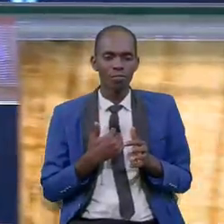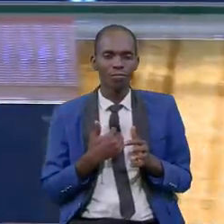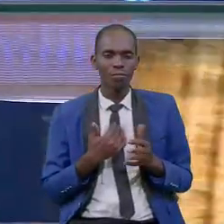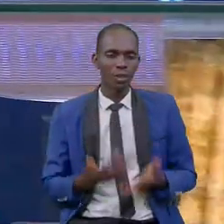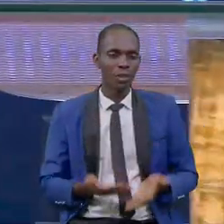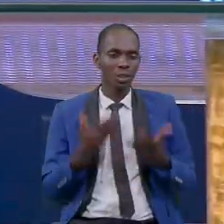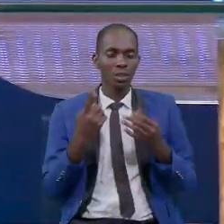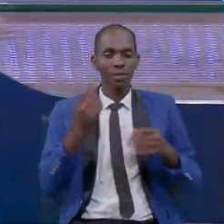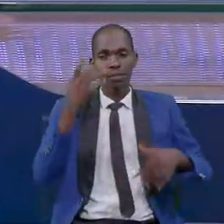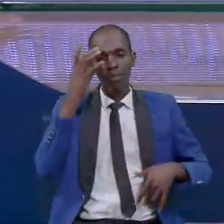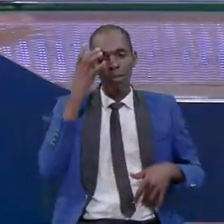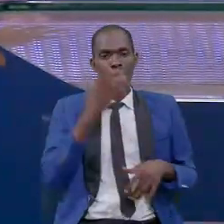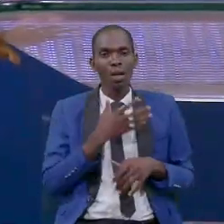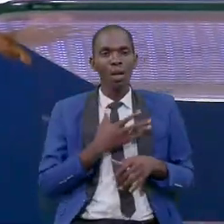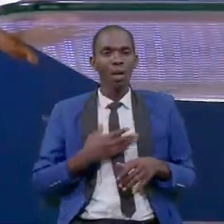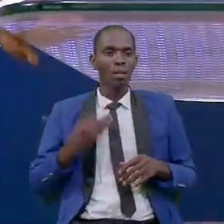retour. Alors,